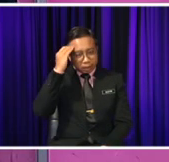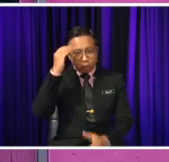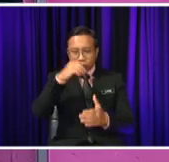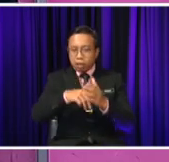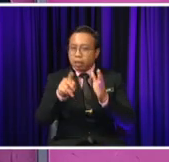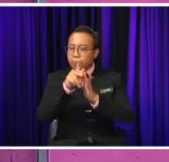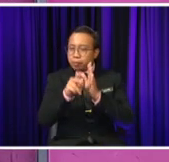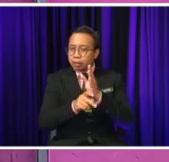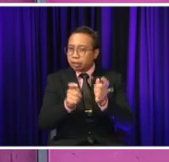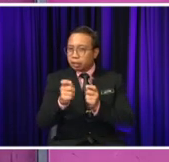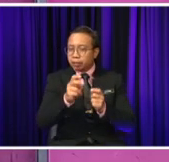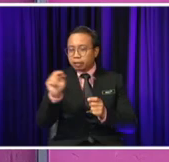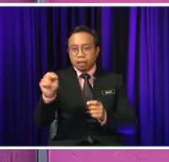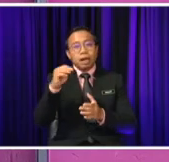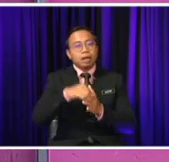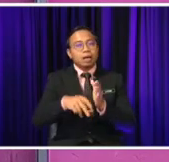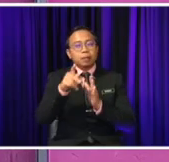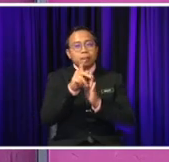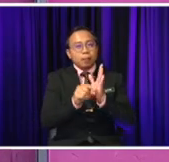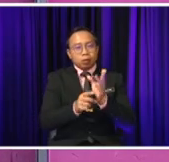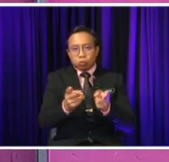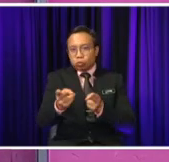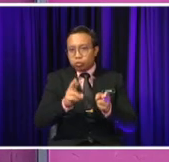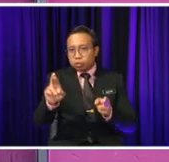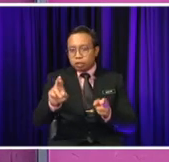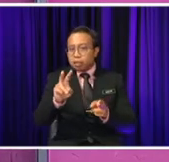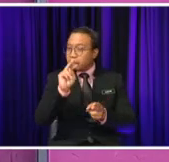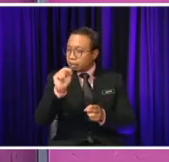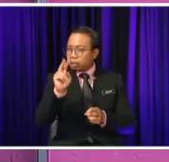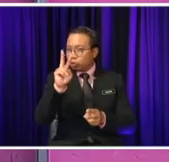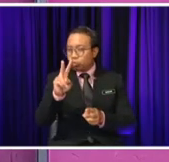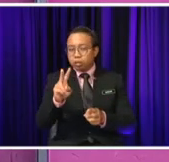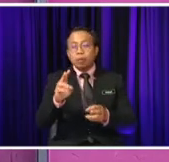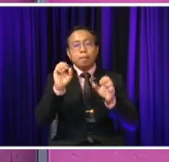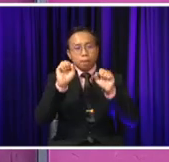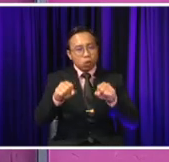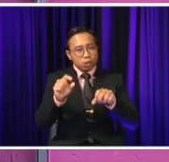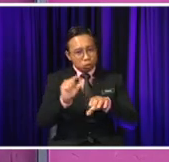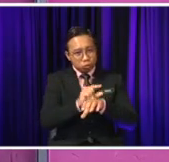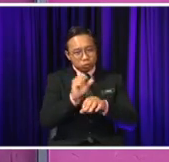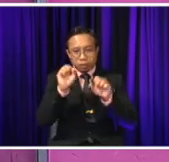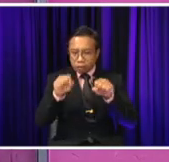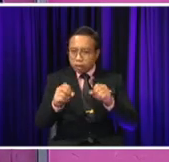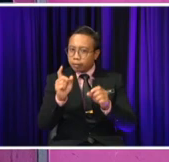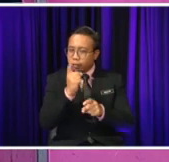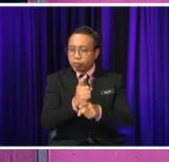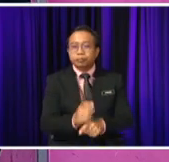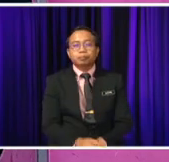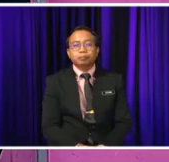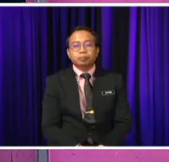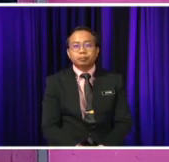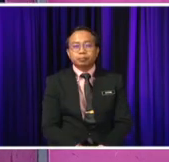dan tahu dalam bidang pengurusan agar kedua-duanya dapat diselenggarakan dengan baik dan apakah